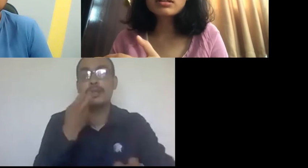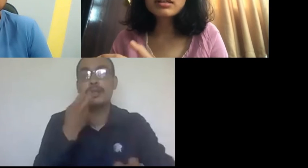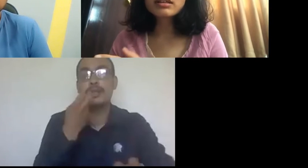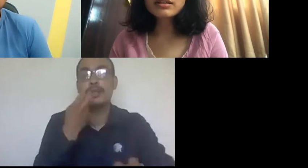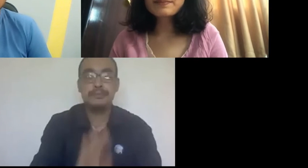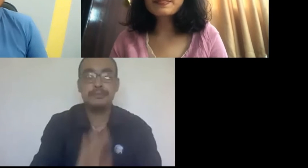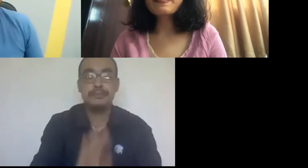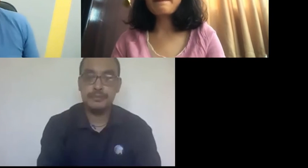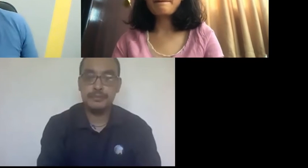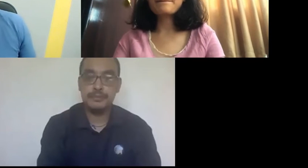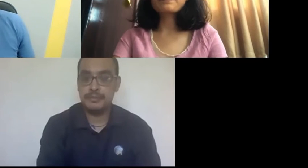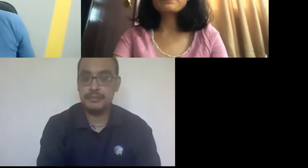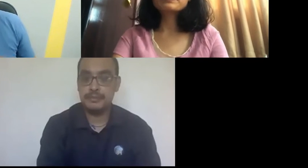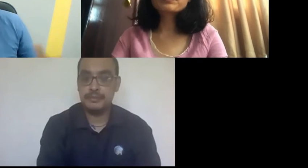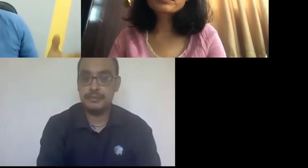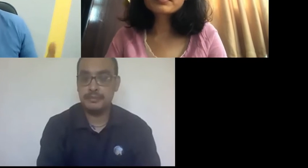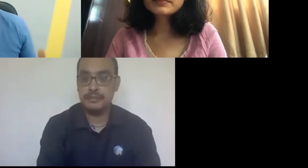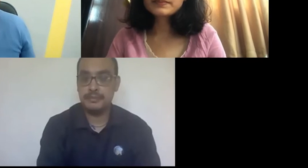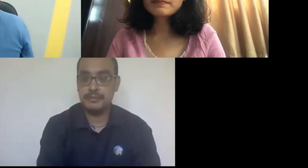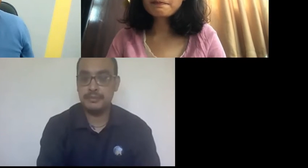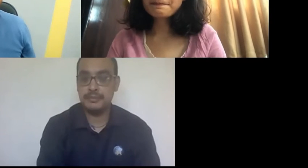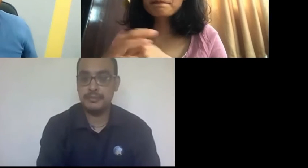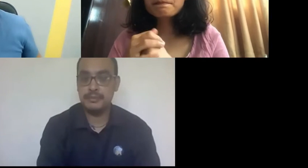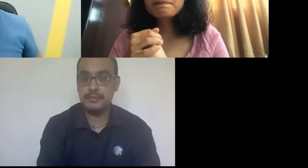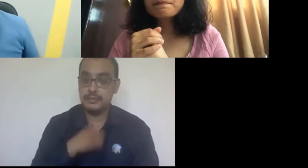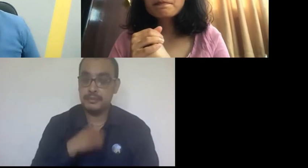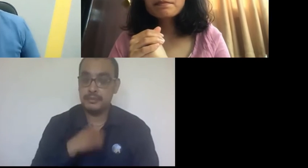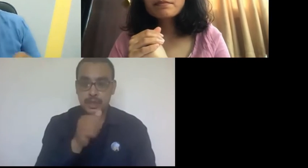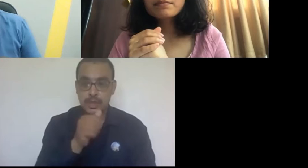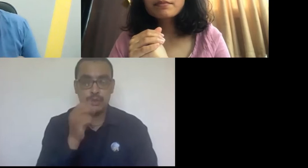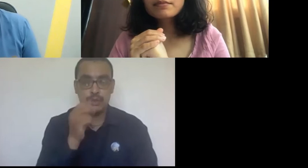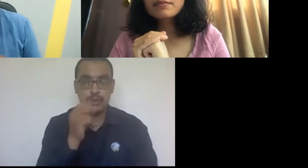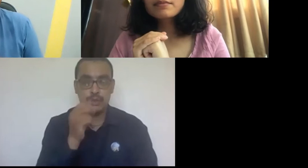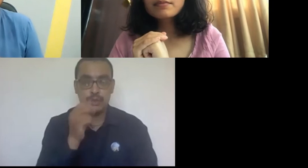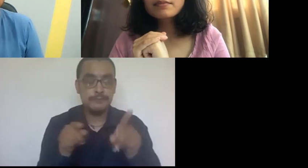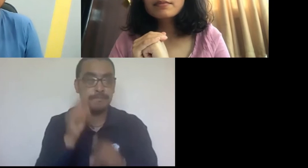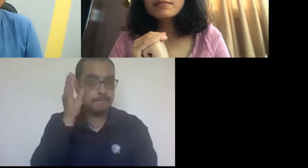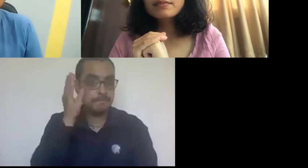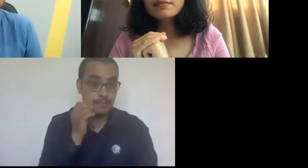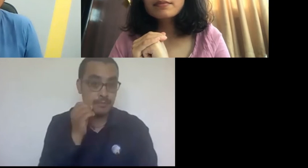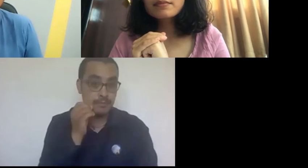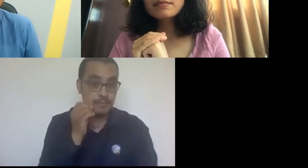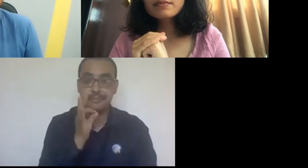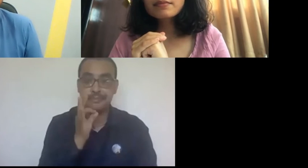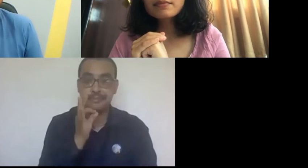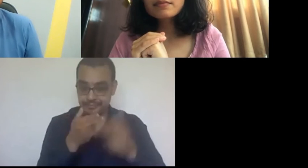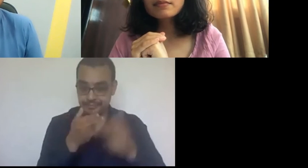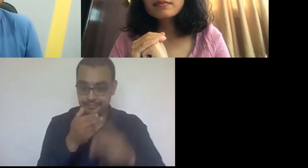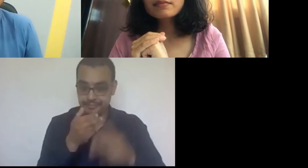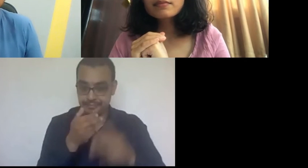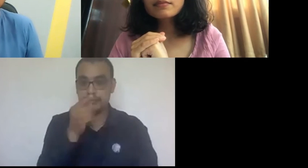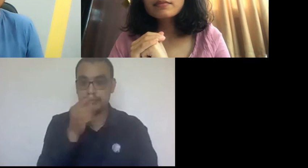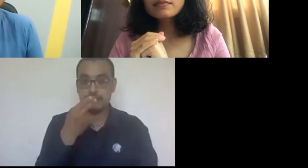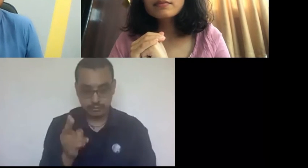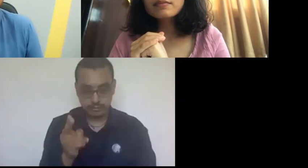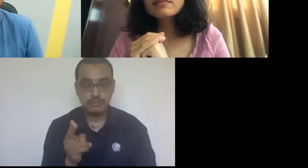आउन सक्छ. ओके, मैले यो भन्दै जाँदा अर्को पनि एउटा कुरा मलाई याद आएर, आज बिहान म फेसबुक चलाउँदै जाँदाखेरि एकजना अलि